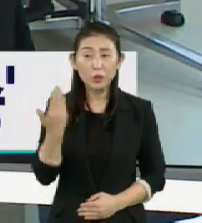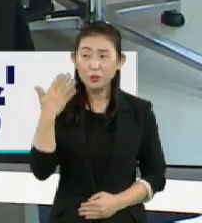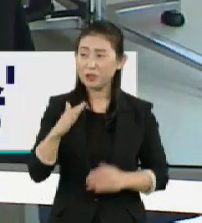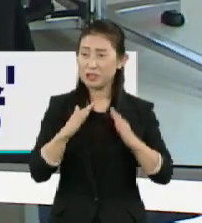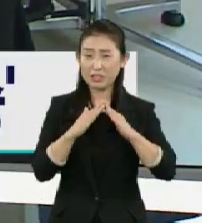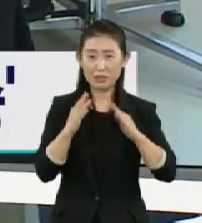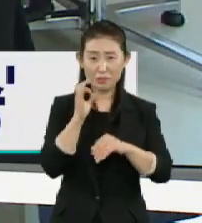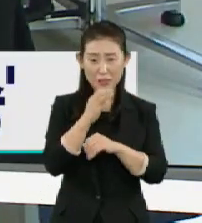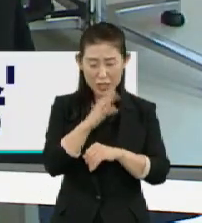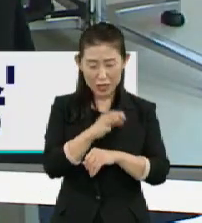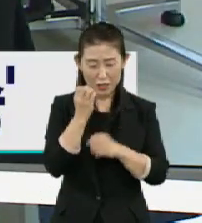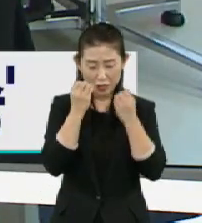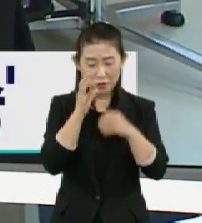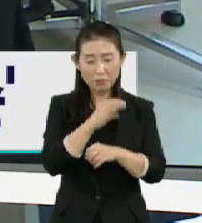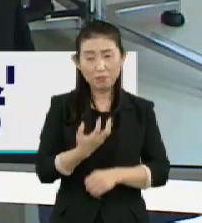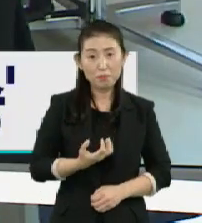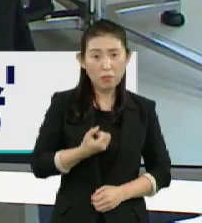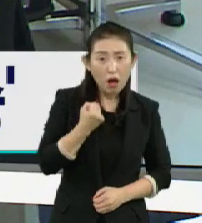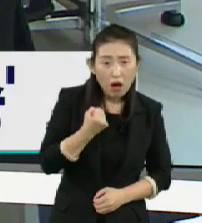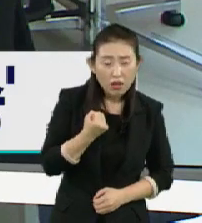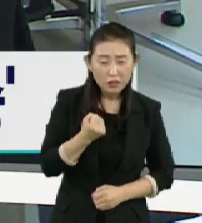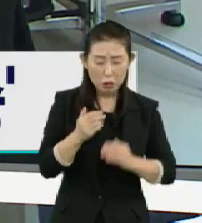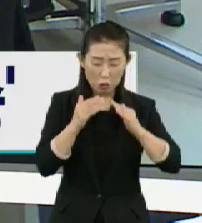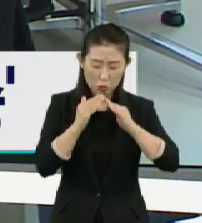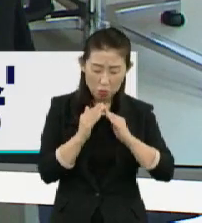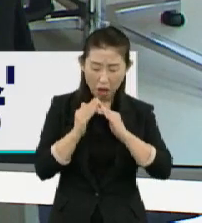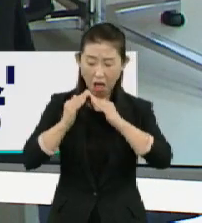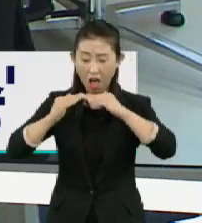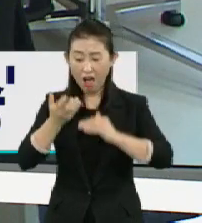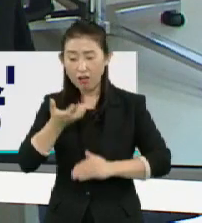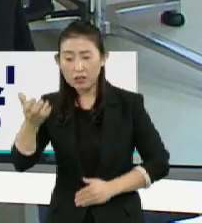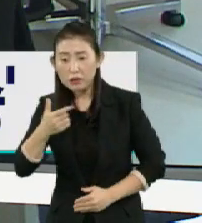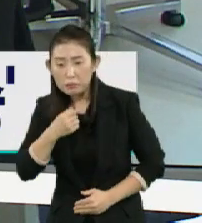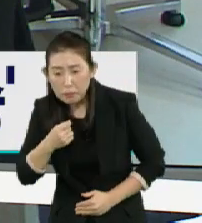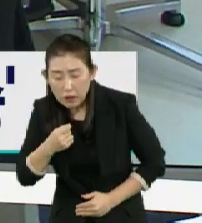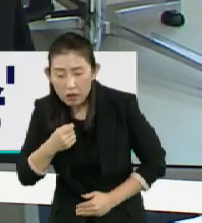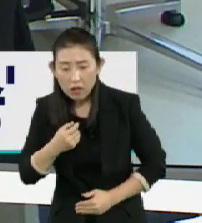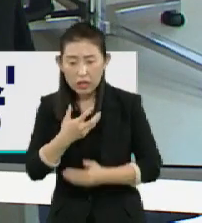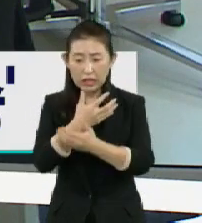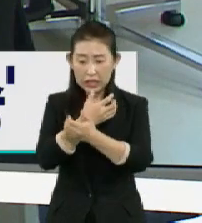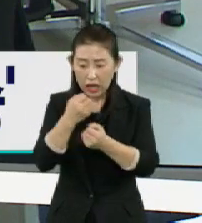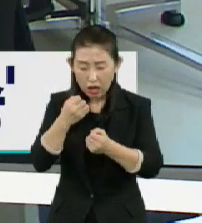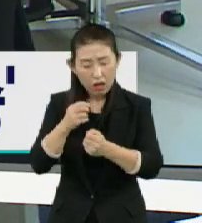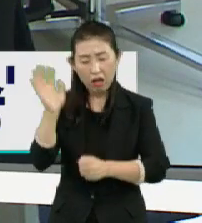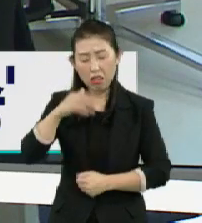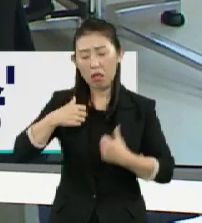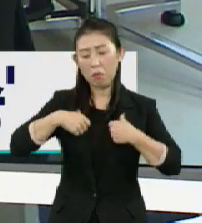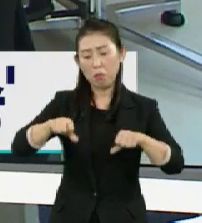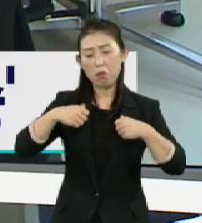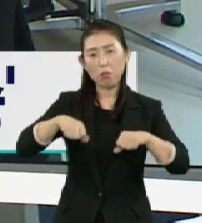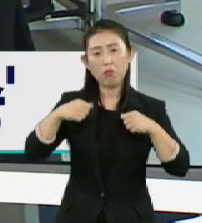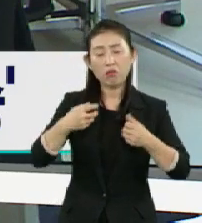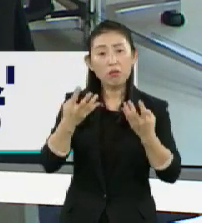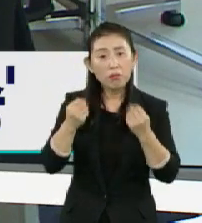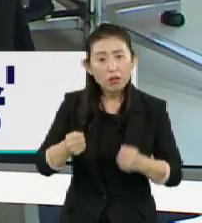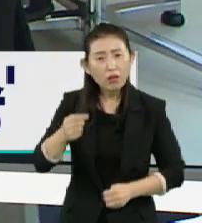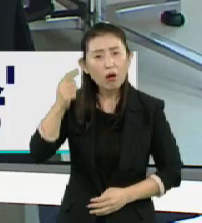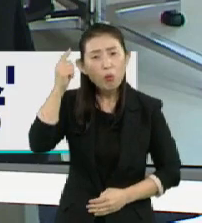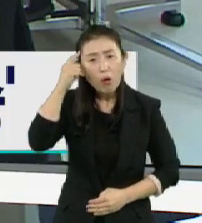요즘 집을 새로 장만하거나 넓은 아파트로 이사 가려다가 계약 단계에서 포기하는 사례가 속출하고